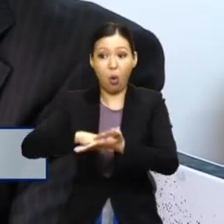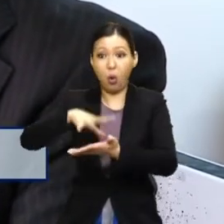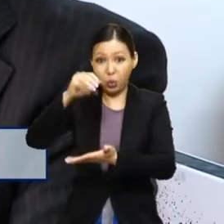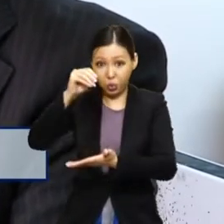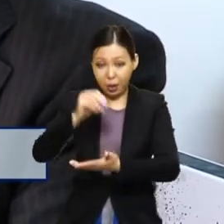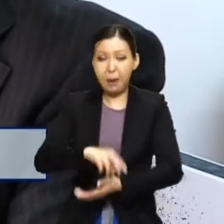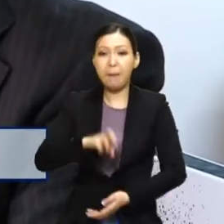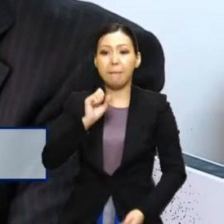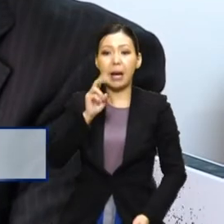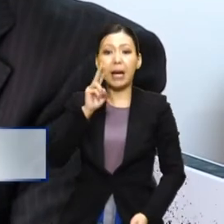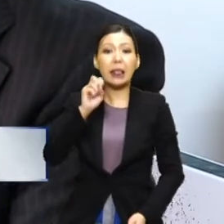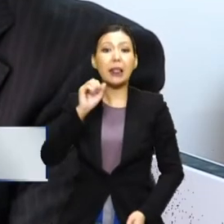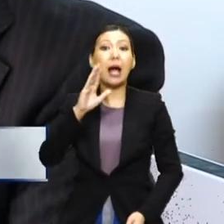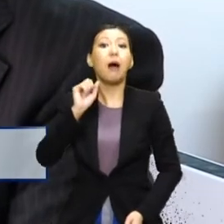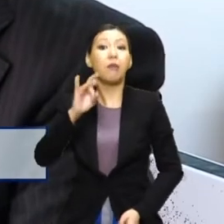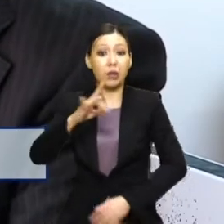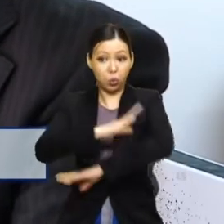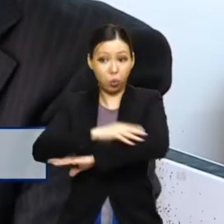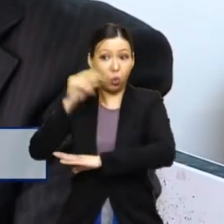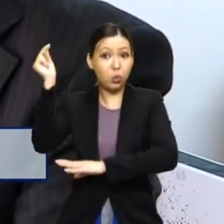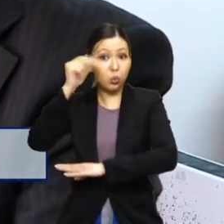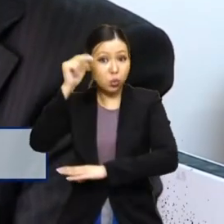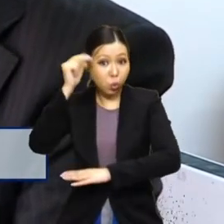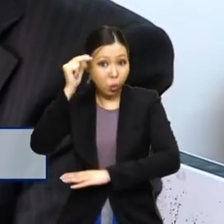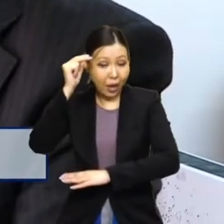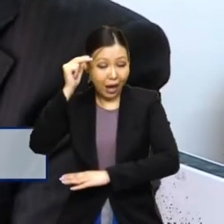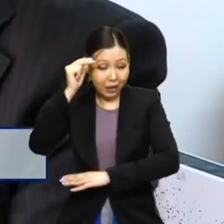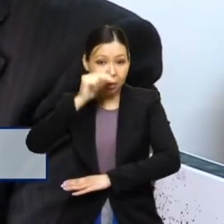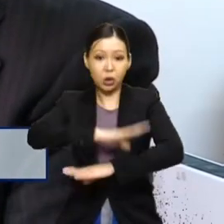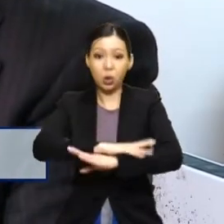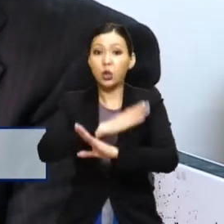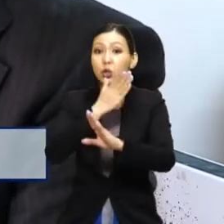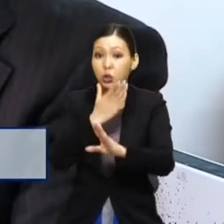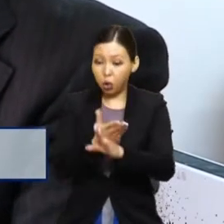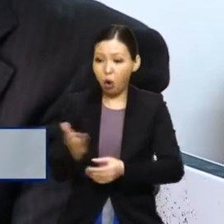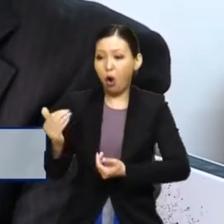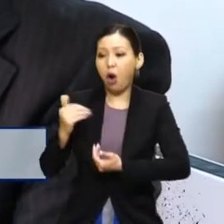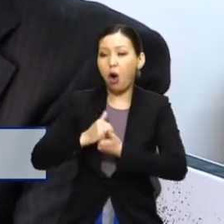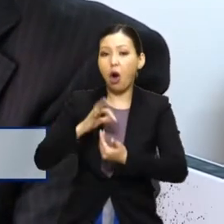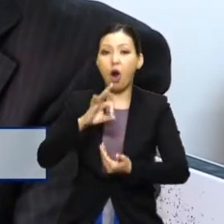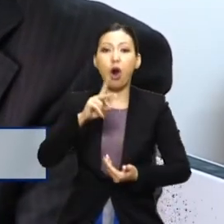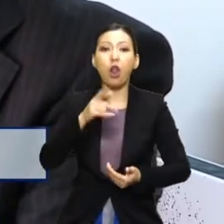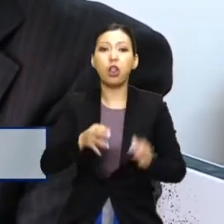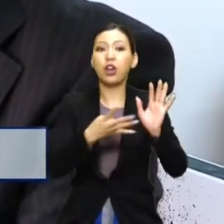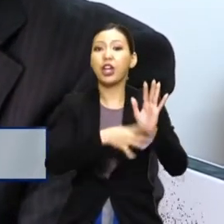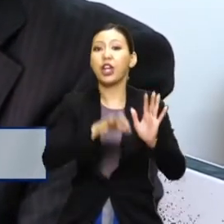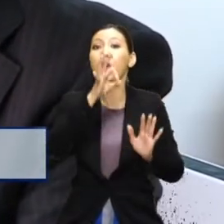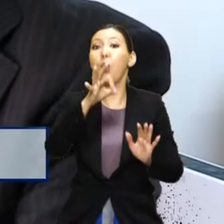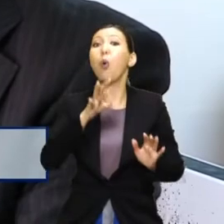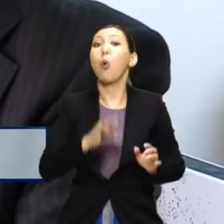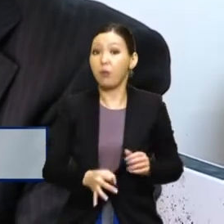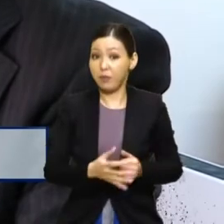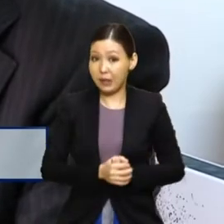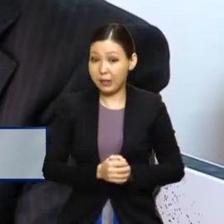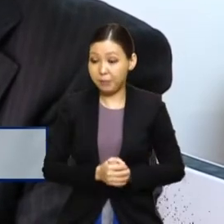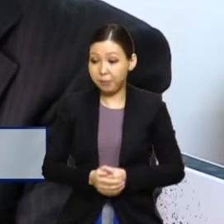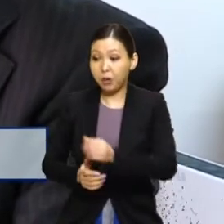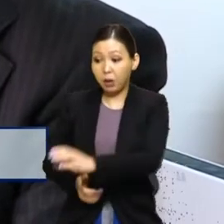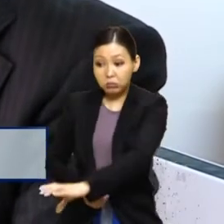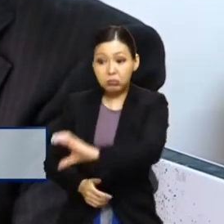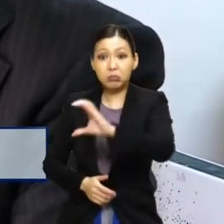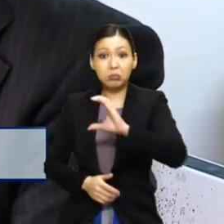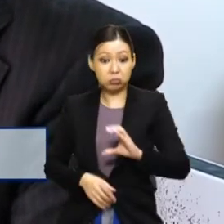За бакалаврын сургуультаас орлогынхоо одоо 90 гаруй хувийг олдог. За эргээд энэ одоо